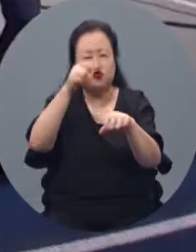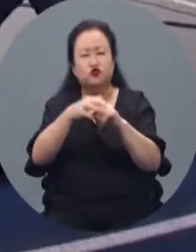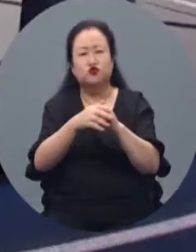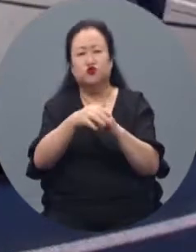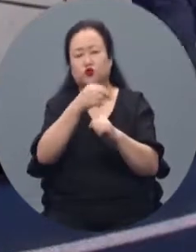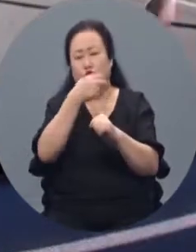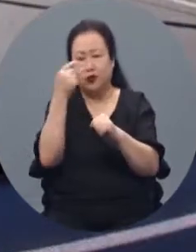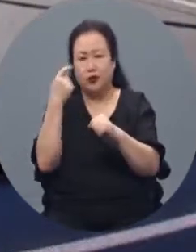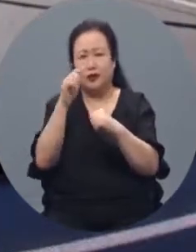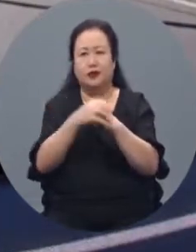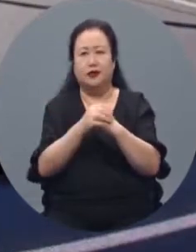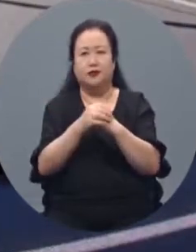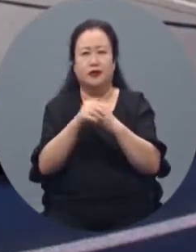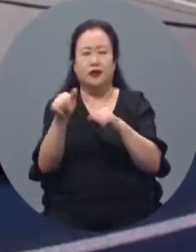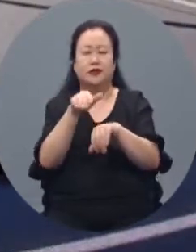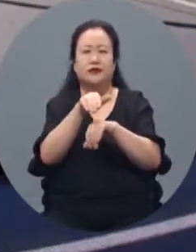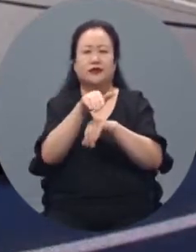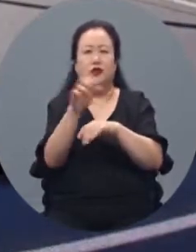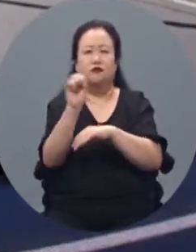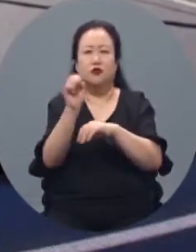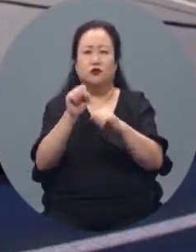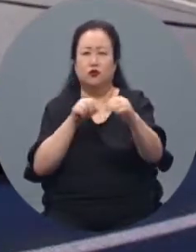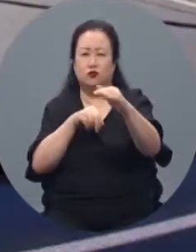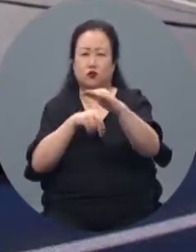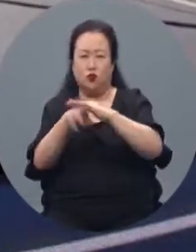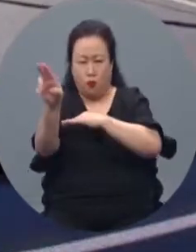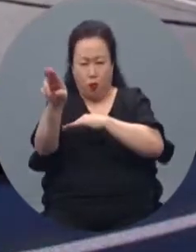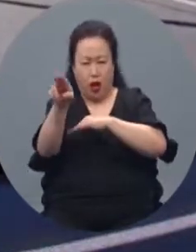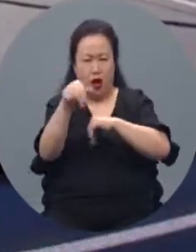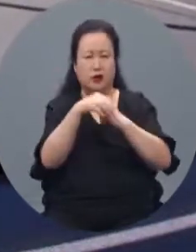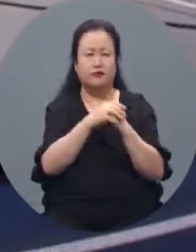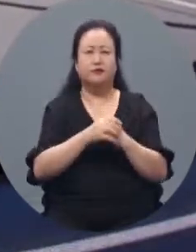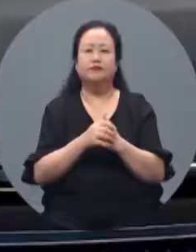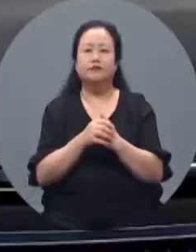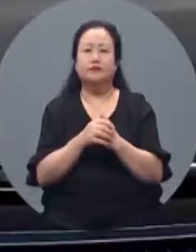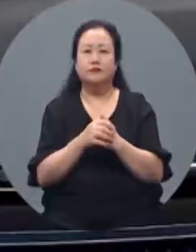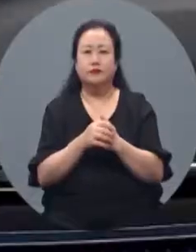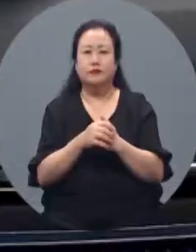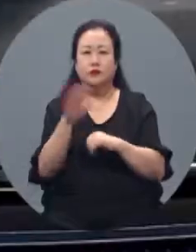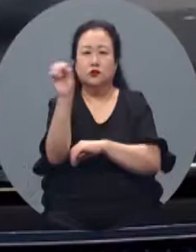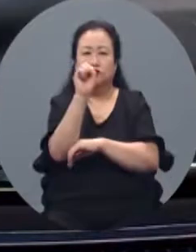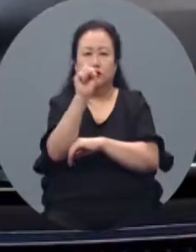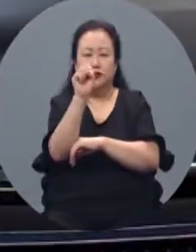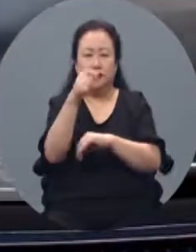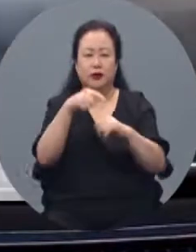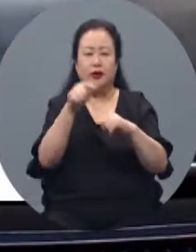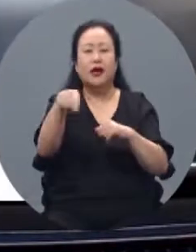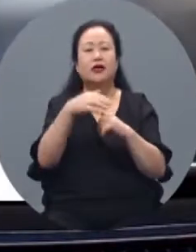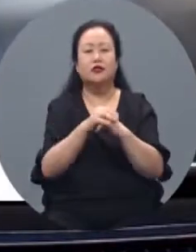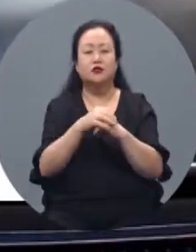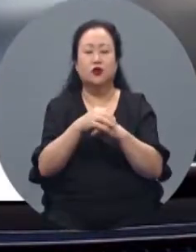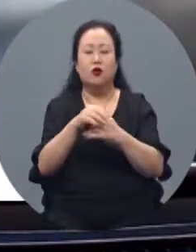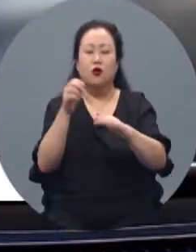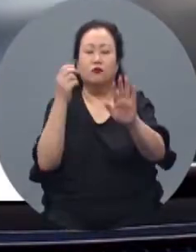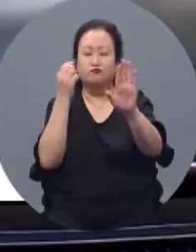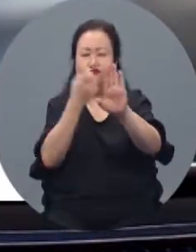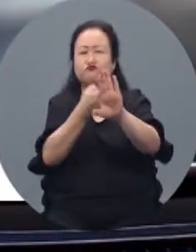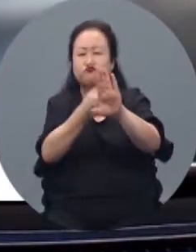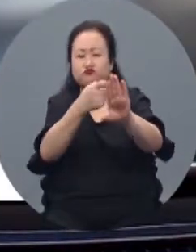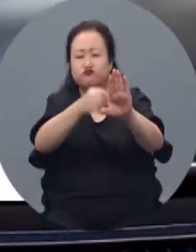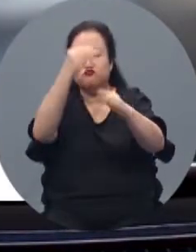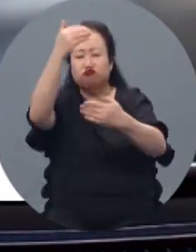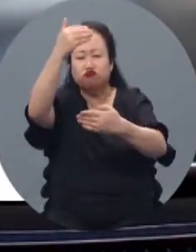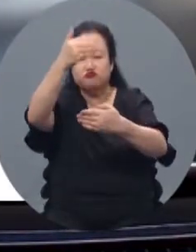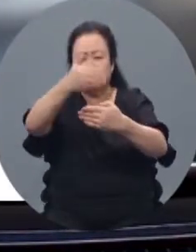확인 하려 하자 이 차량 운전자는 쏜살같이 차를 몰아 달아납니다 운 전설적 으로 가가지고 문을 두드리고 이제